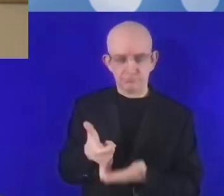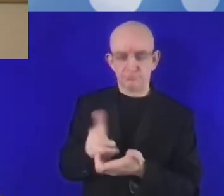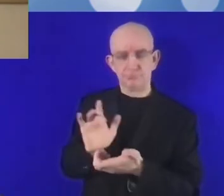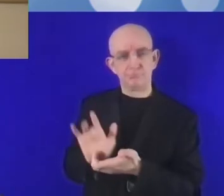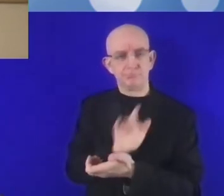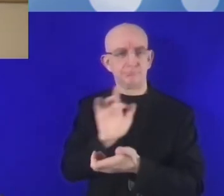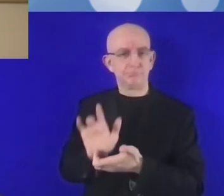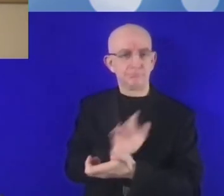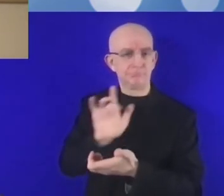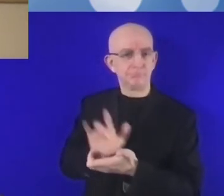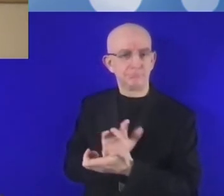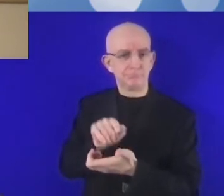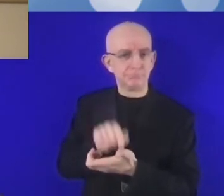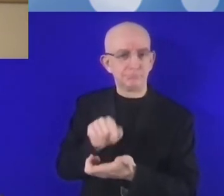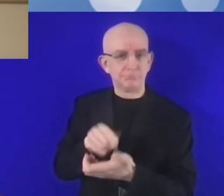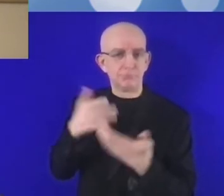Maintenant, nous voyons que